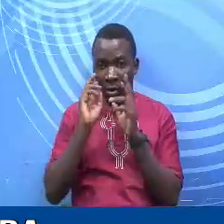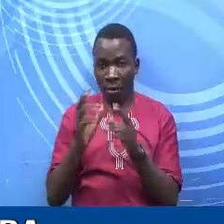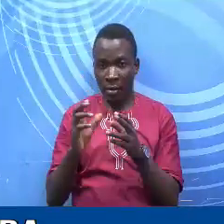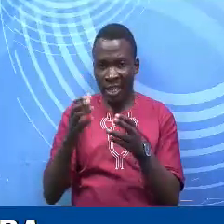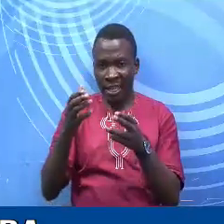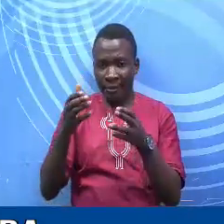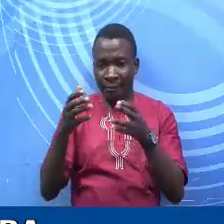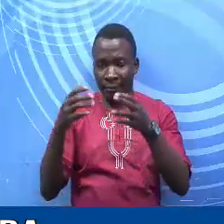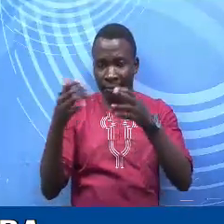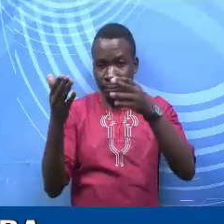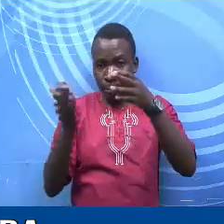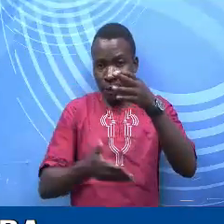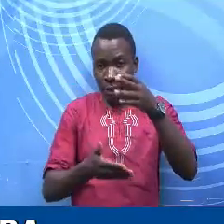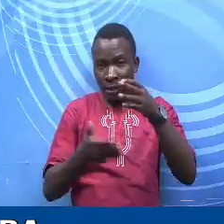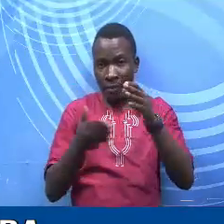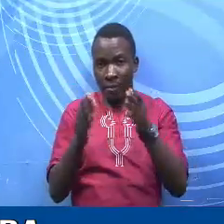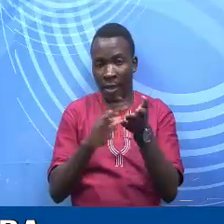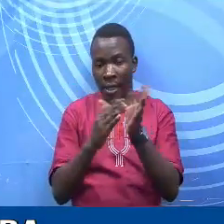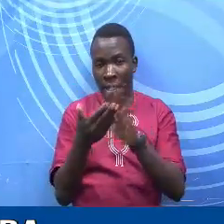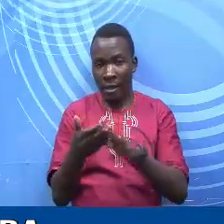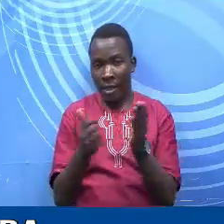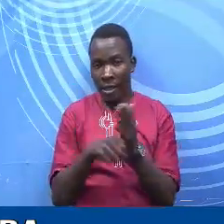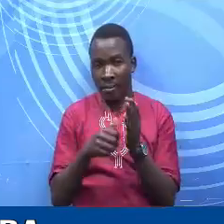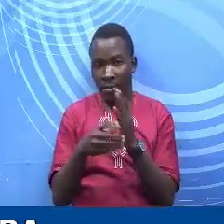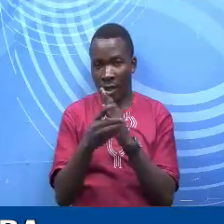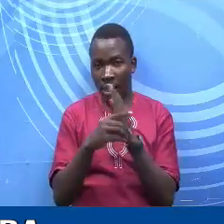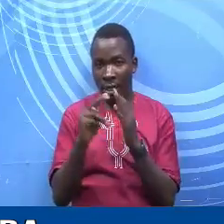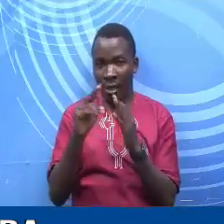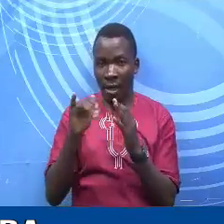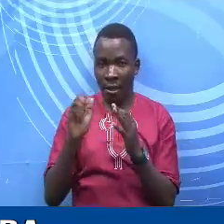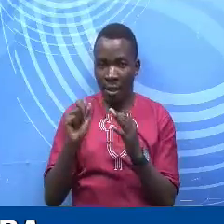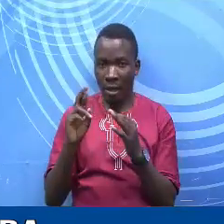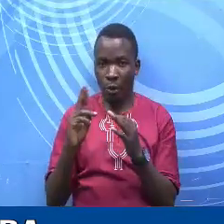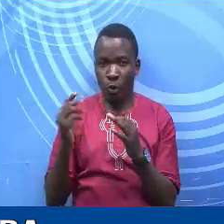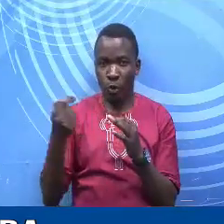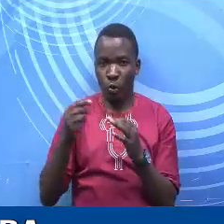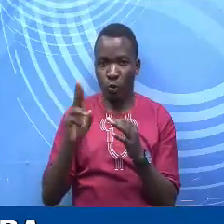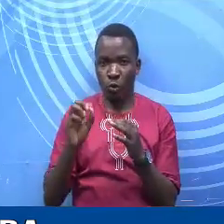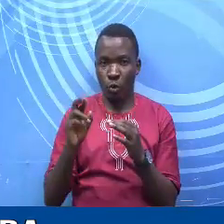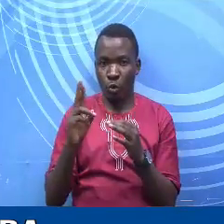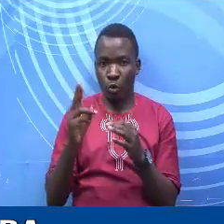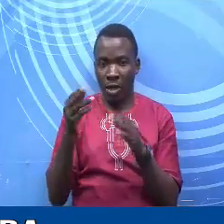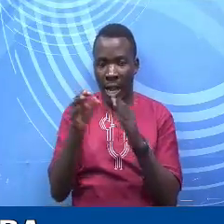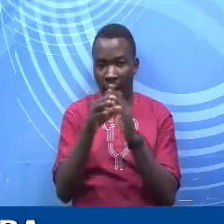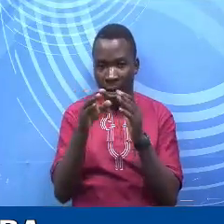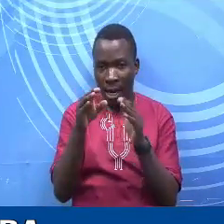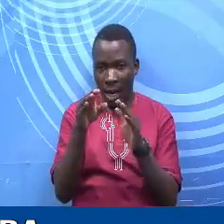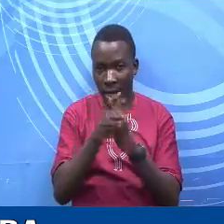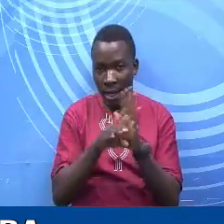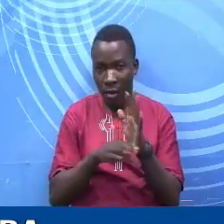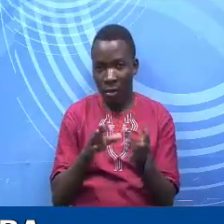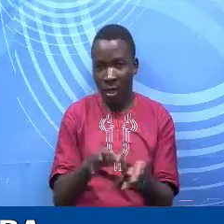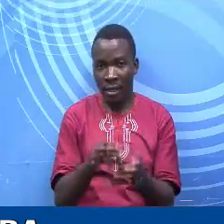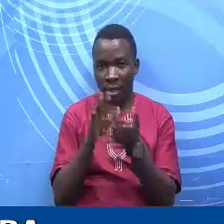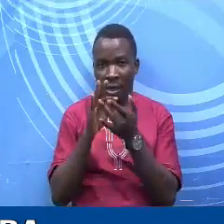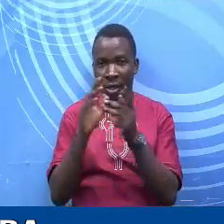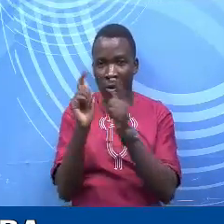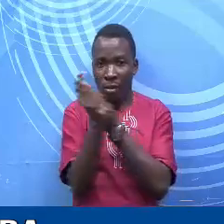ikibazo. Ubu mu karere ka Nyaruguru niho hatangijwe gahunda isa n'idasanzwe yo gusazura amashyamba. Ni uburyo